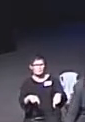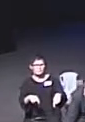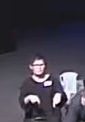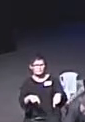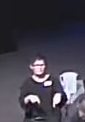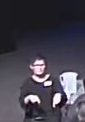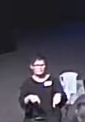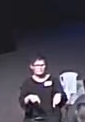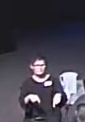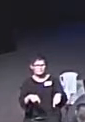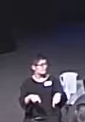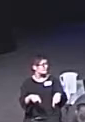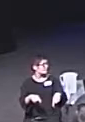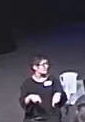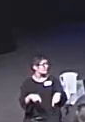on